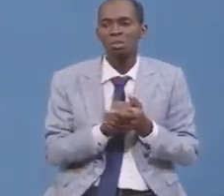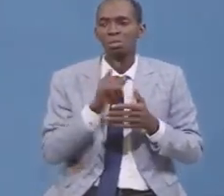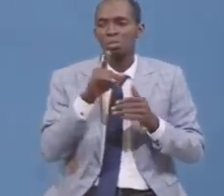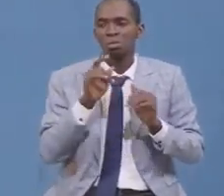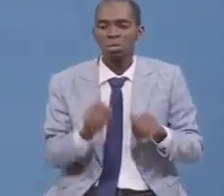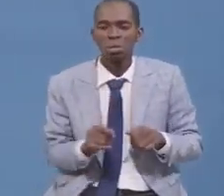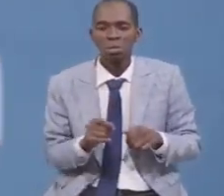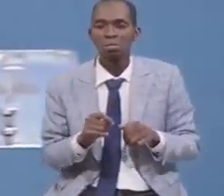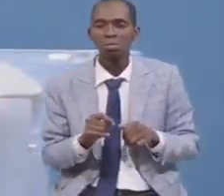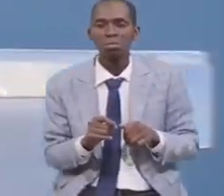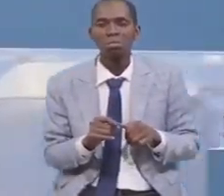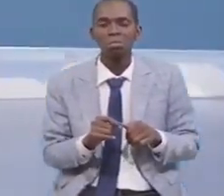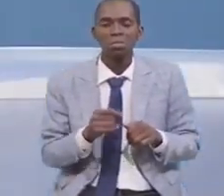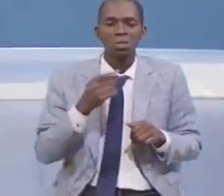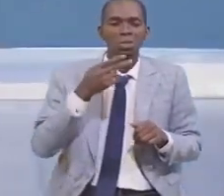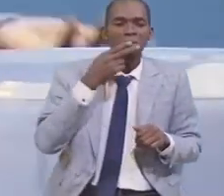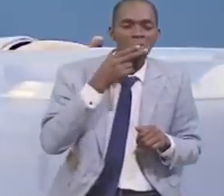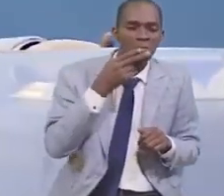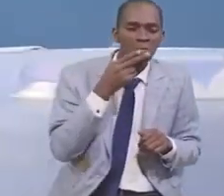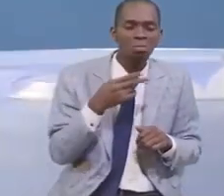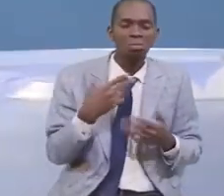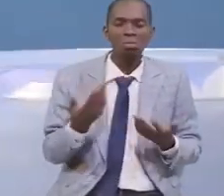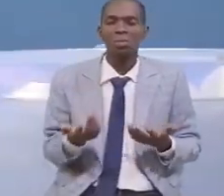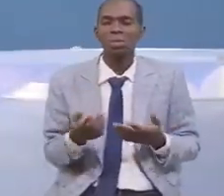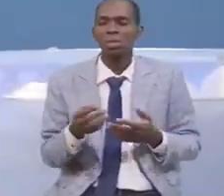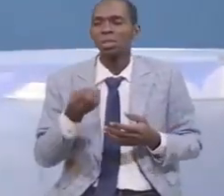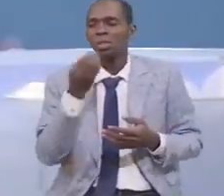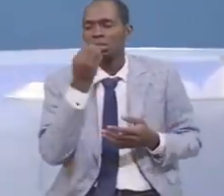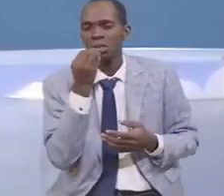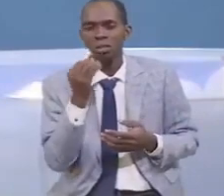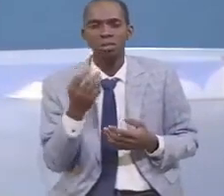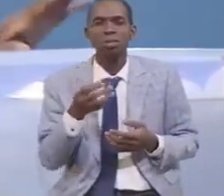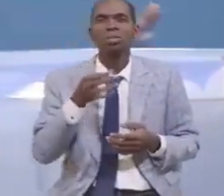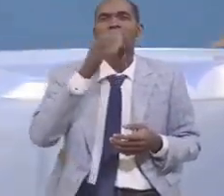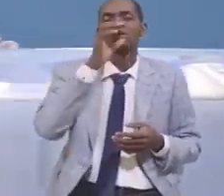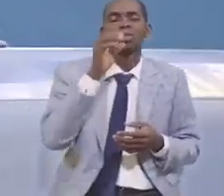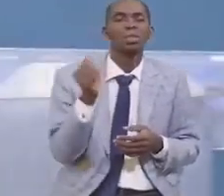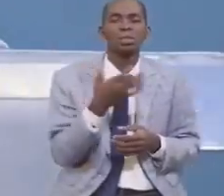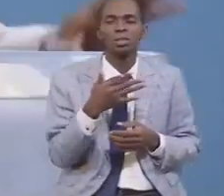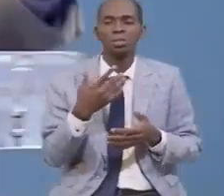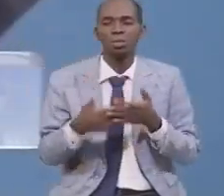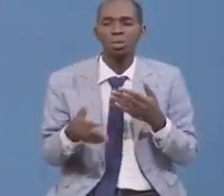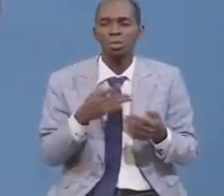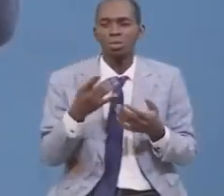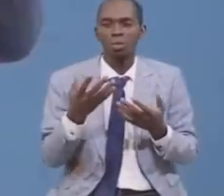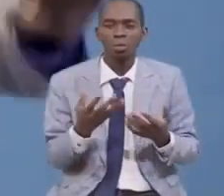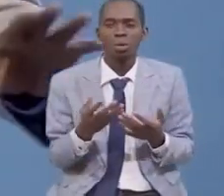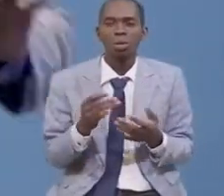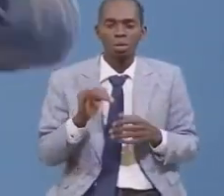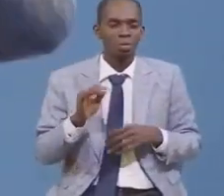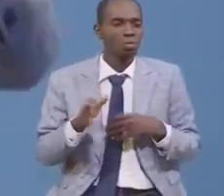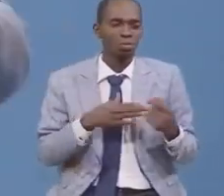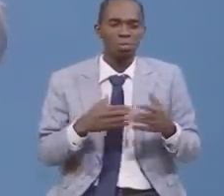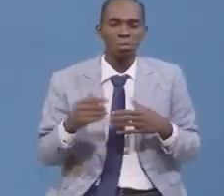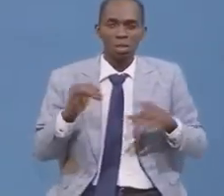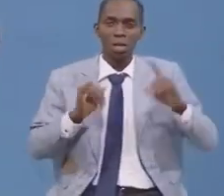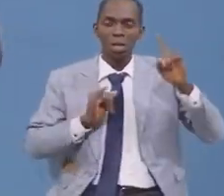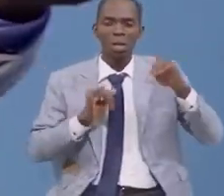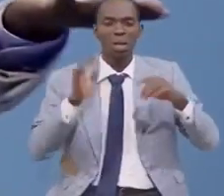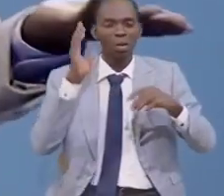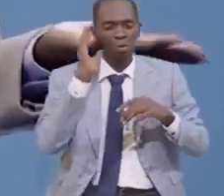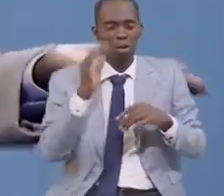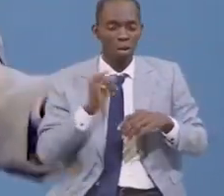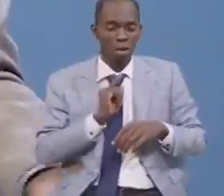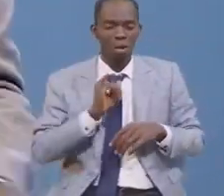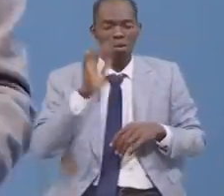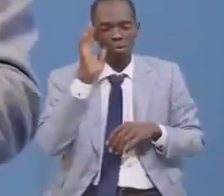drink, smoke what you want to smoke, and eat whatever you want to eat. Don't worry about it. I'll watch over your health for you. You have